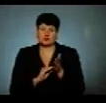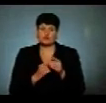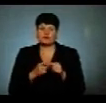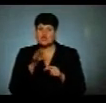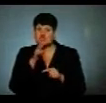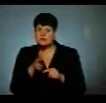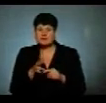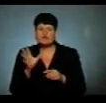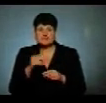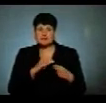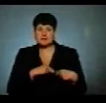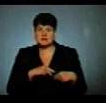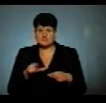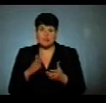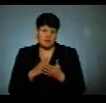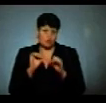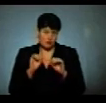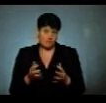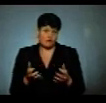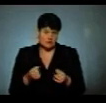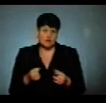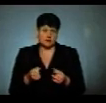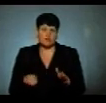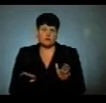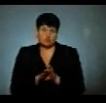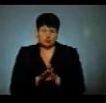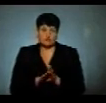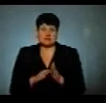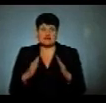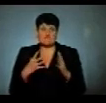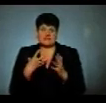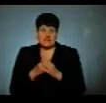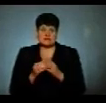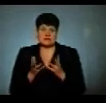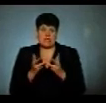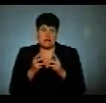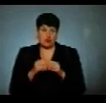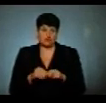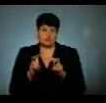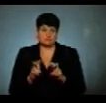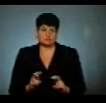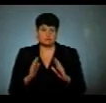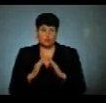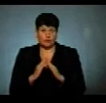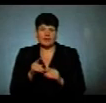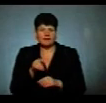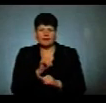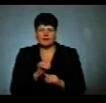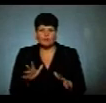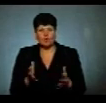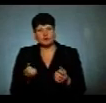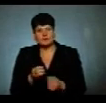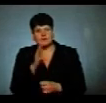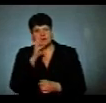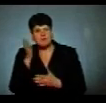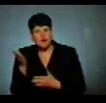всі працівники садочки мають право взяти відпустку за власний рахунок і перебувати вдома, не наражаючи себе на небезпеку. А так не можна, що отримати